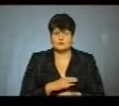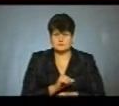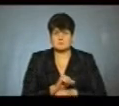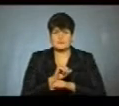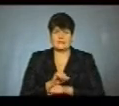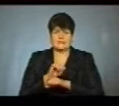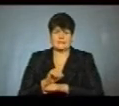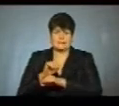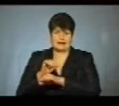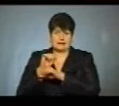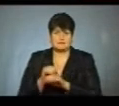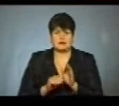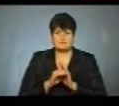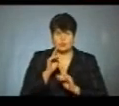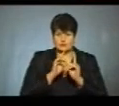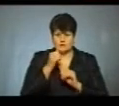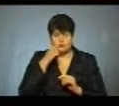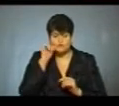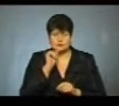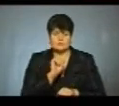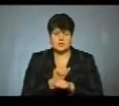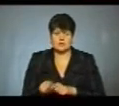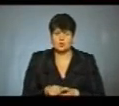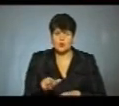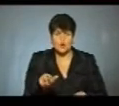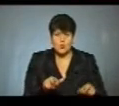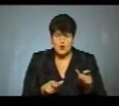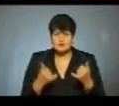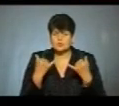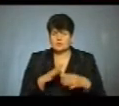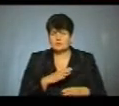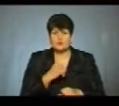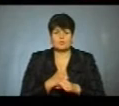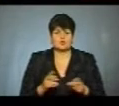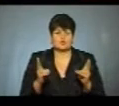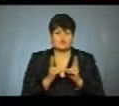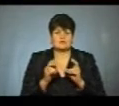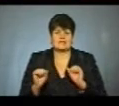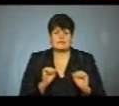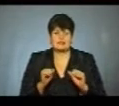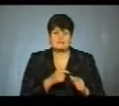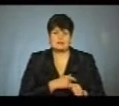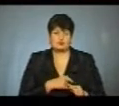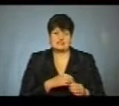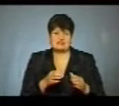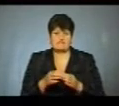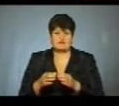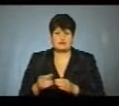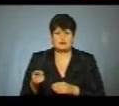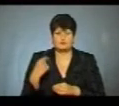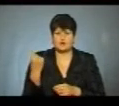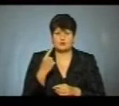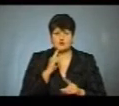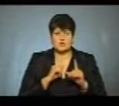під Верховною Радою, вчора перекривали дороги, і, власне, сьогодні відбулася робоча зустріч керівників депутатських фракцій Тернопільської